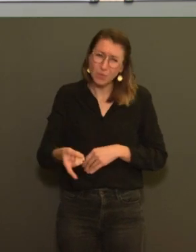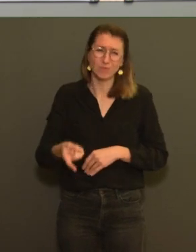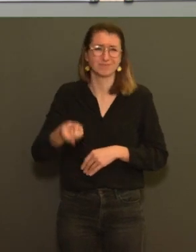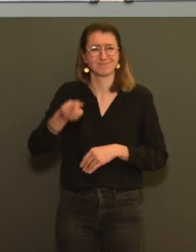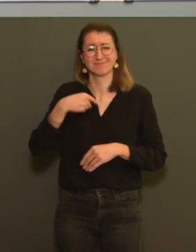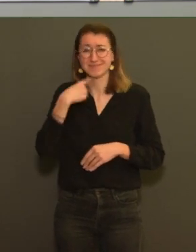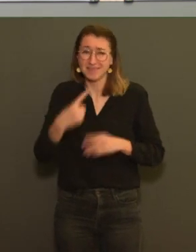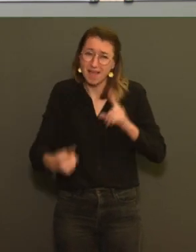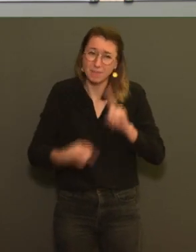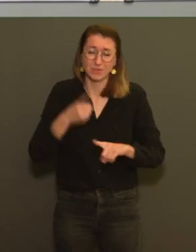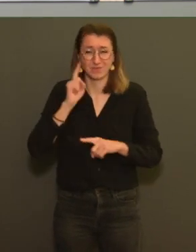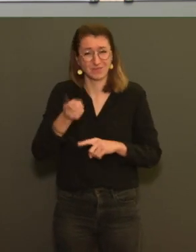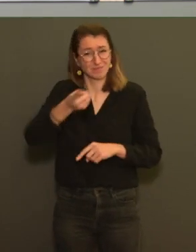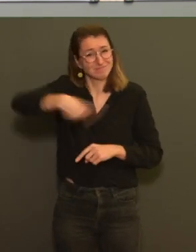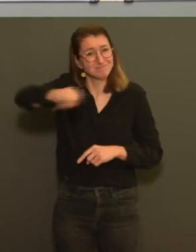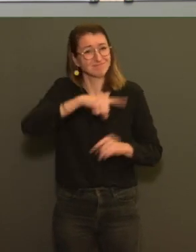mesures qui sont prises.